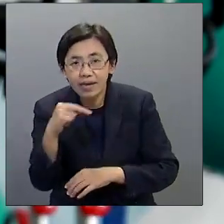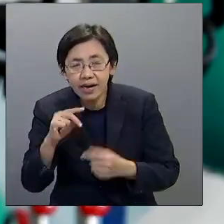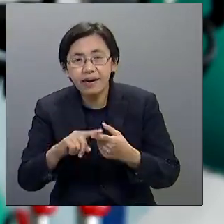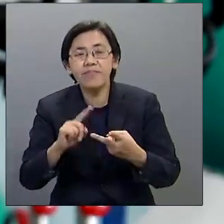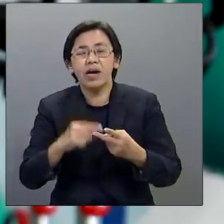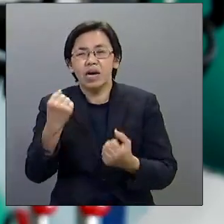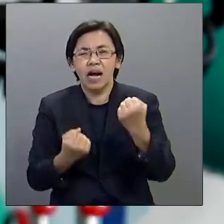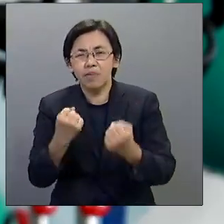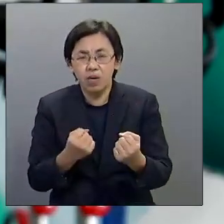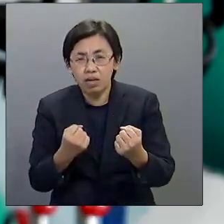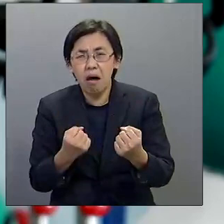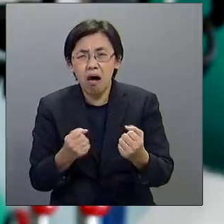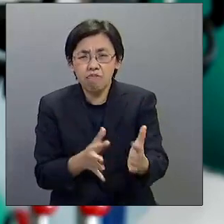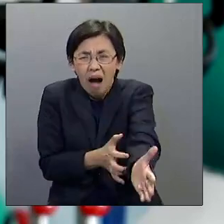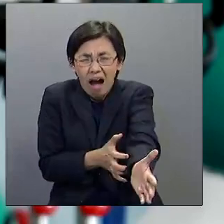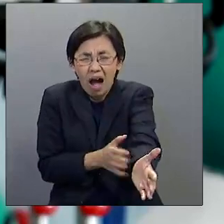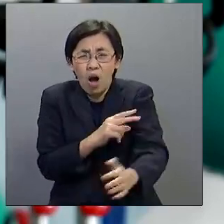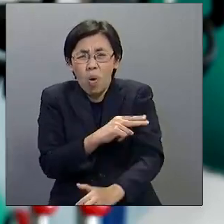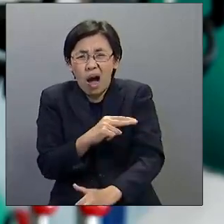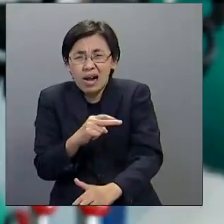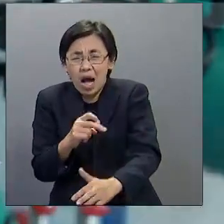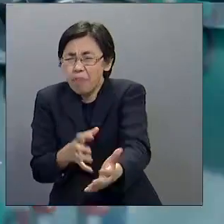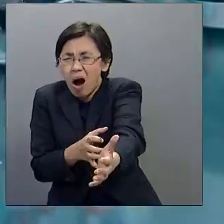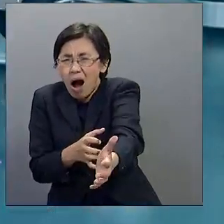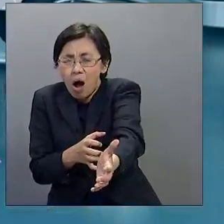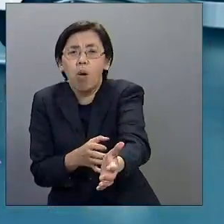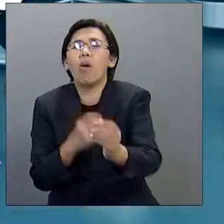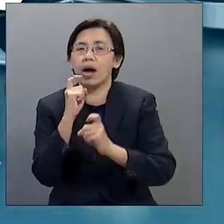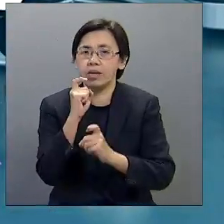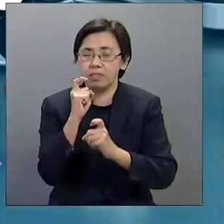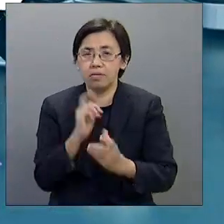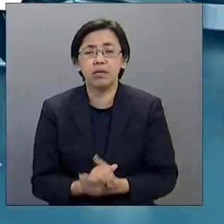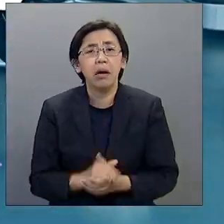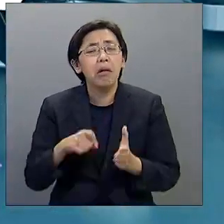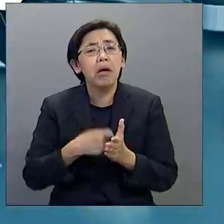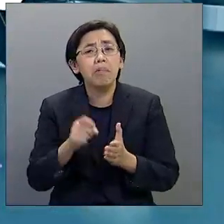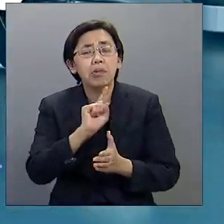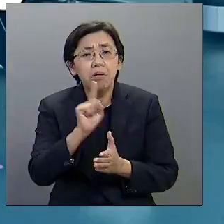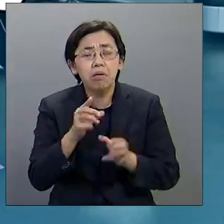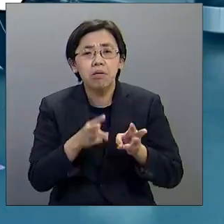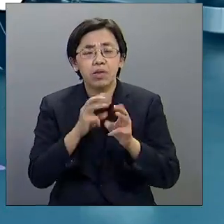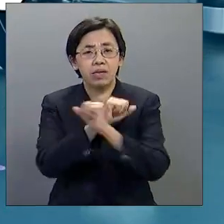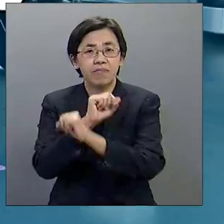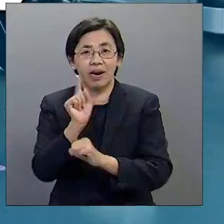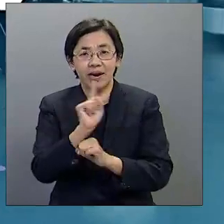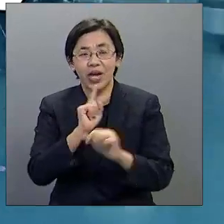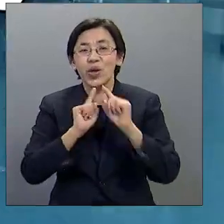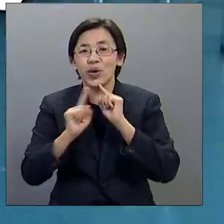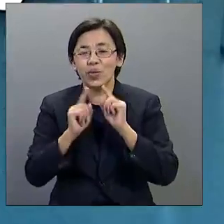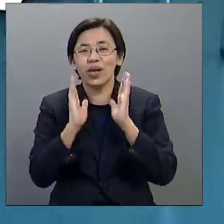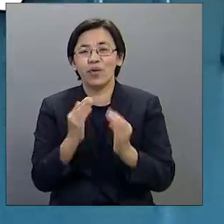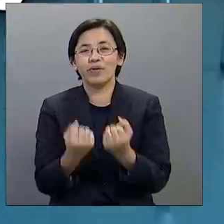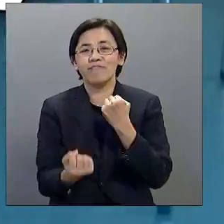าขับรถเนี่ยอันตรายมากๆเลยนะว่าแต่การเป็นตะคริวเกิดจากสาเหตุอะไรได้บ้างแล้วเราจะมีวิธีป้องกันอย่างไรไปพูดคุยกับนักกายภา